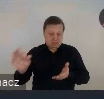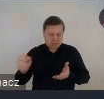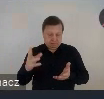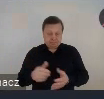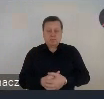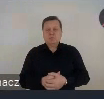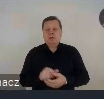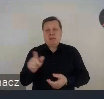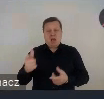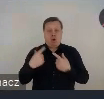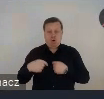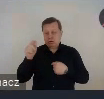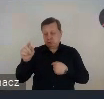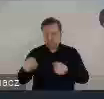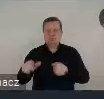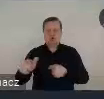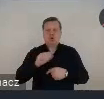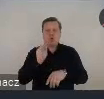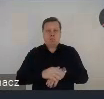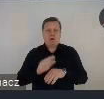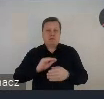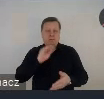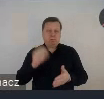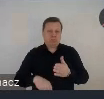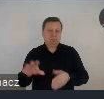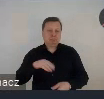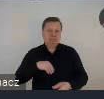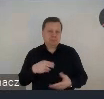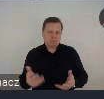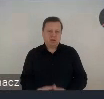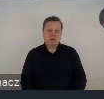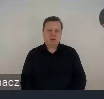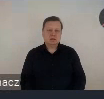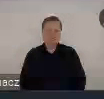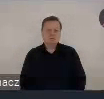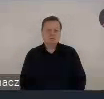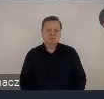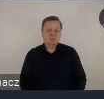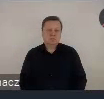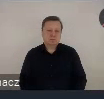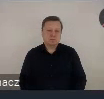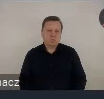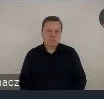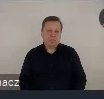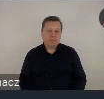osoby podpisują się na umowie. To znaczy,